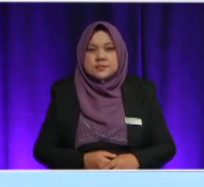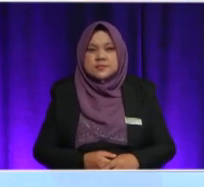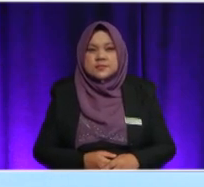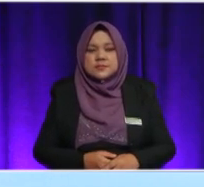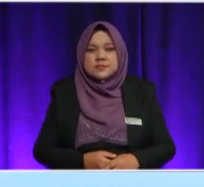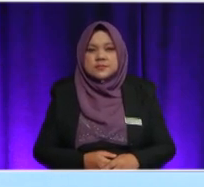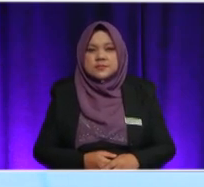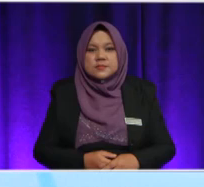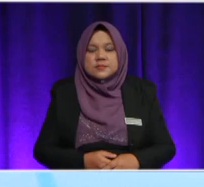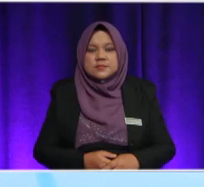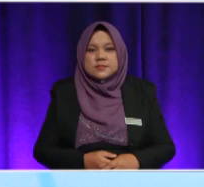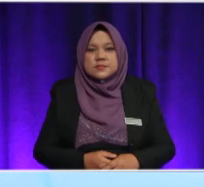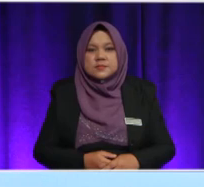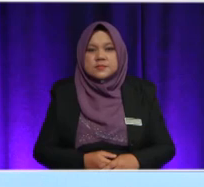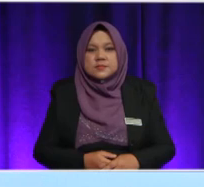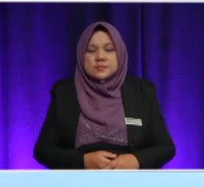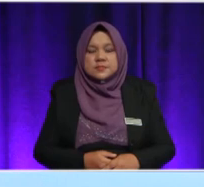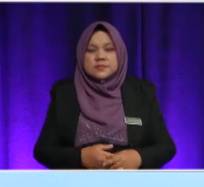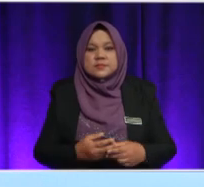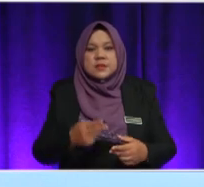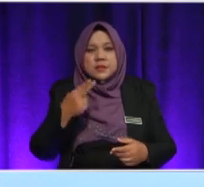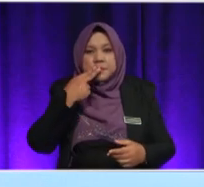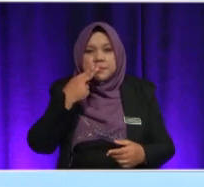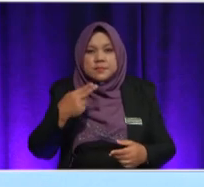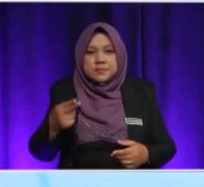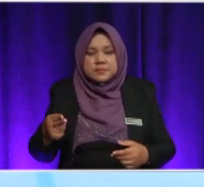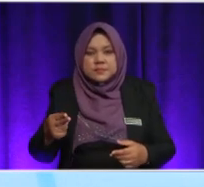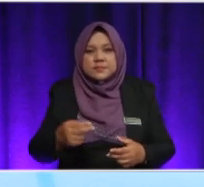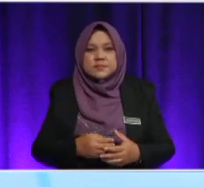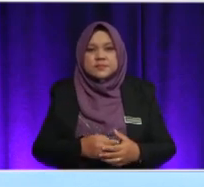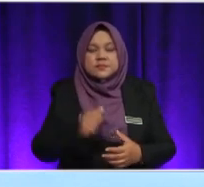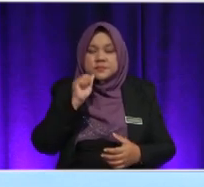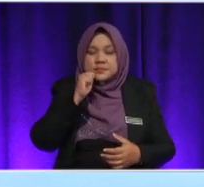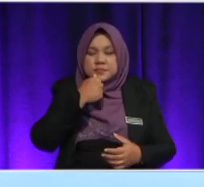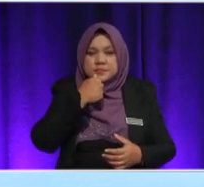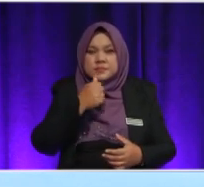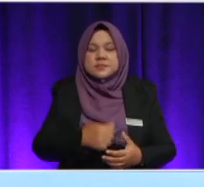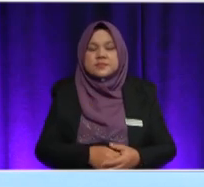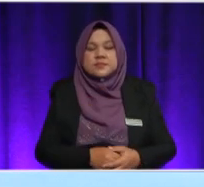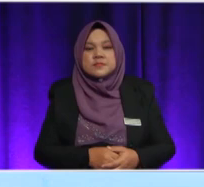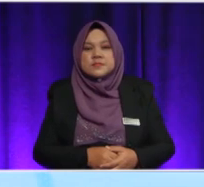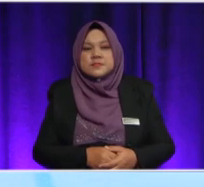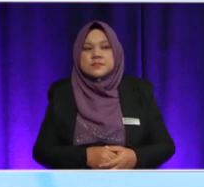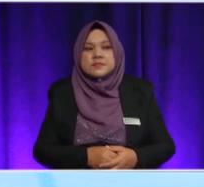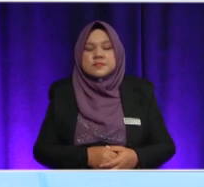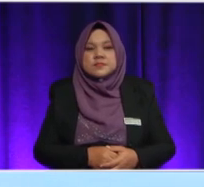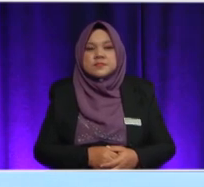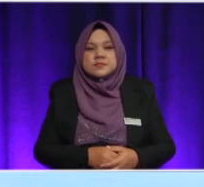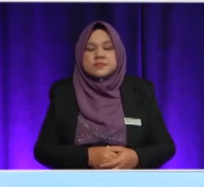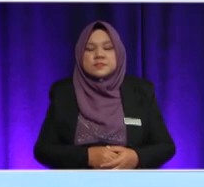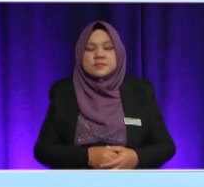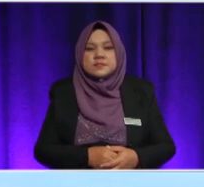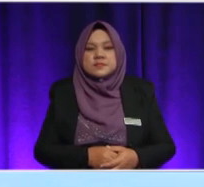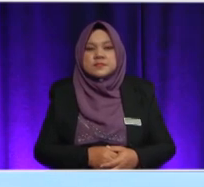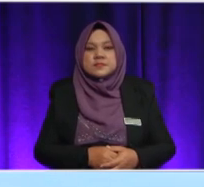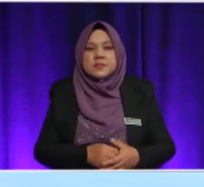sumbu Semusim Jadi sepertinya madu madu ayam merah jadi kalau